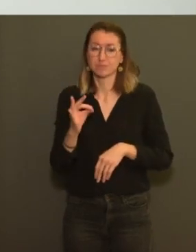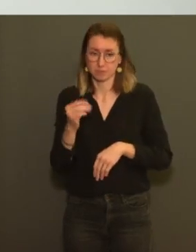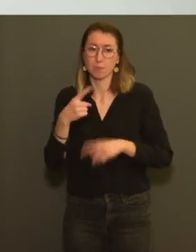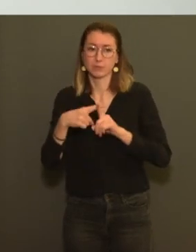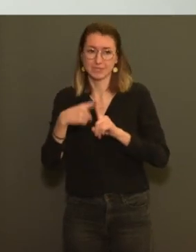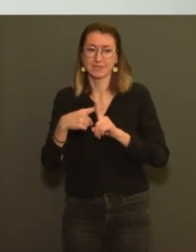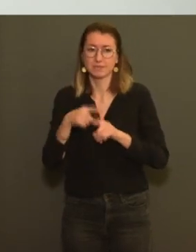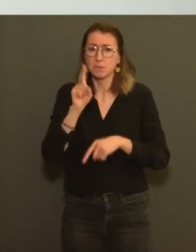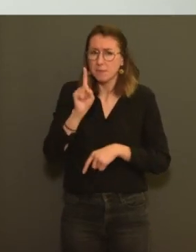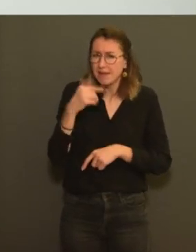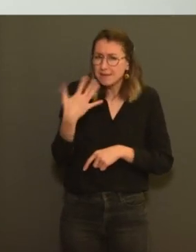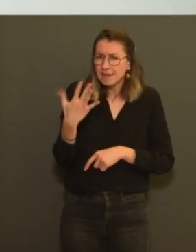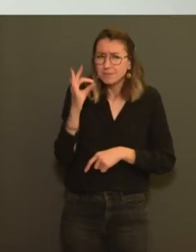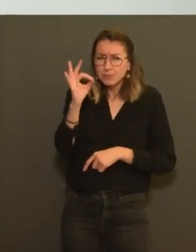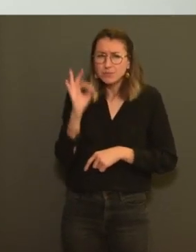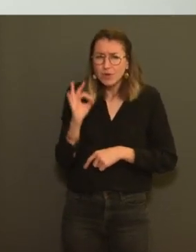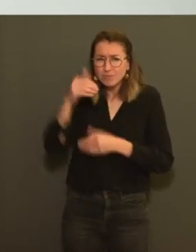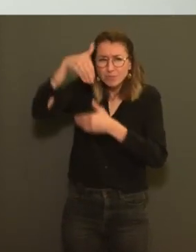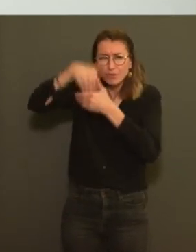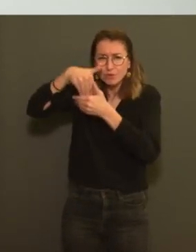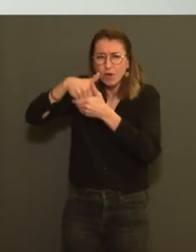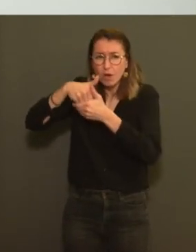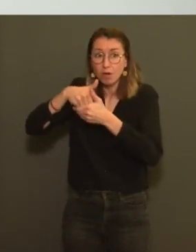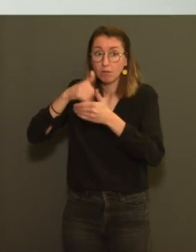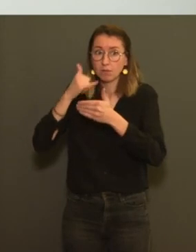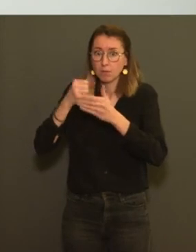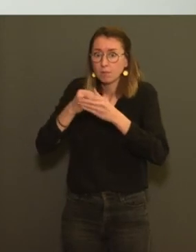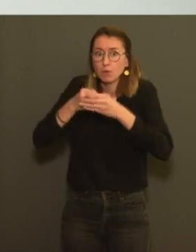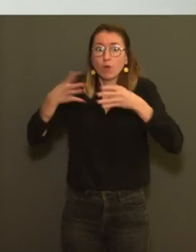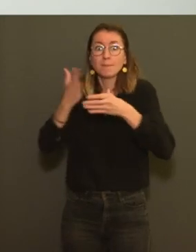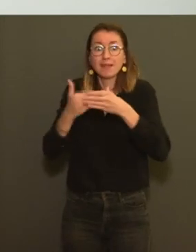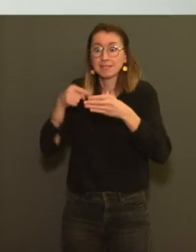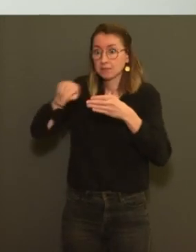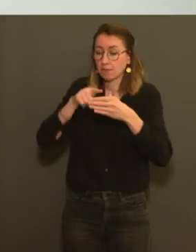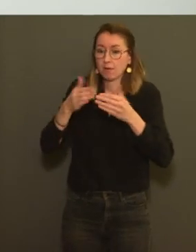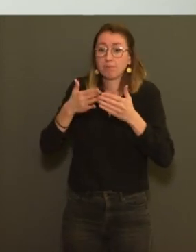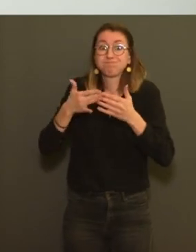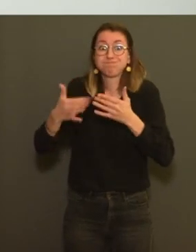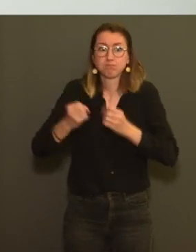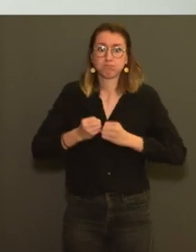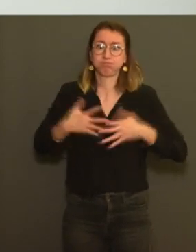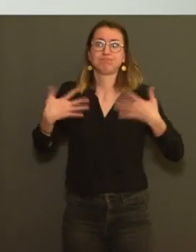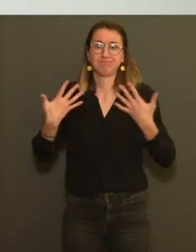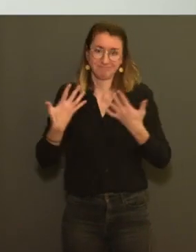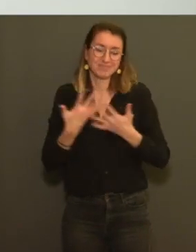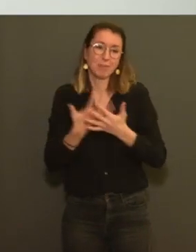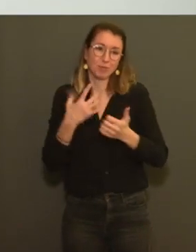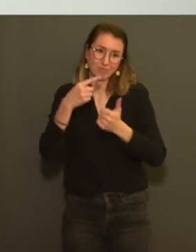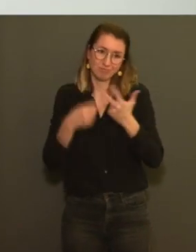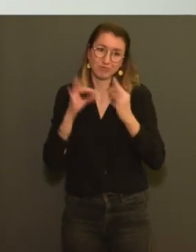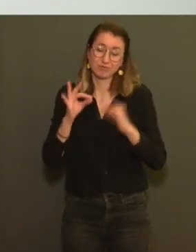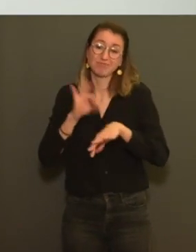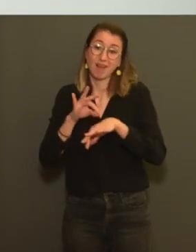qui sont positifs, une partie significative va développer l'infection et développant l'infection, elle va être testée et elle